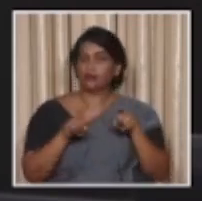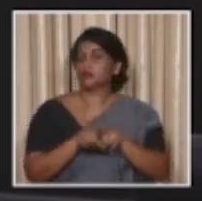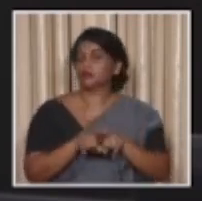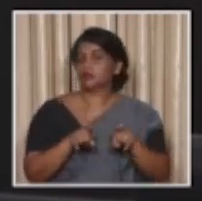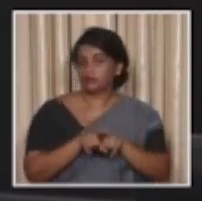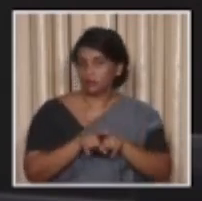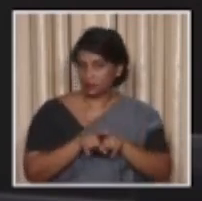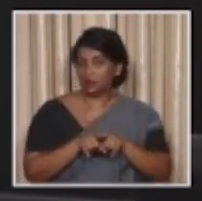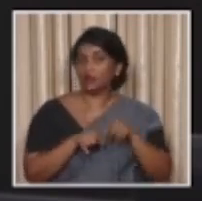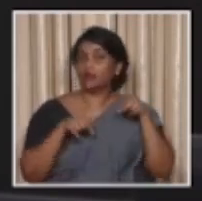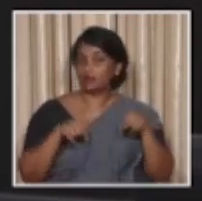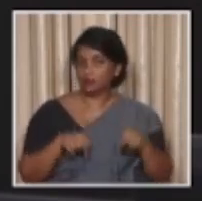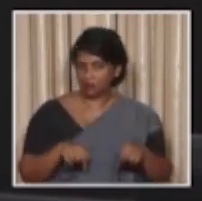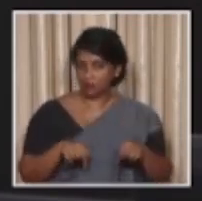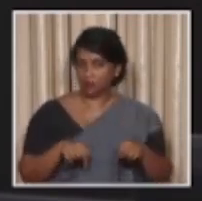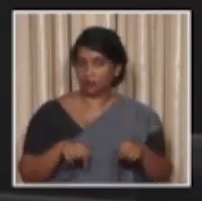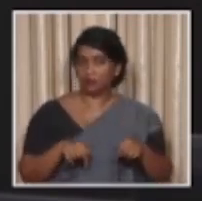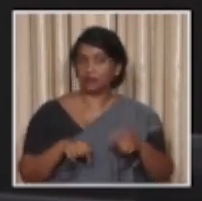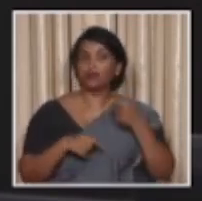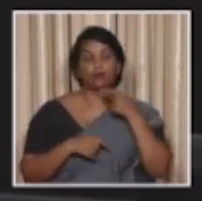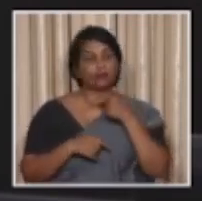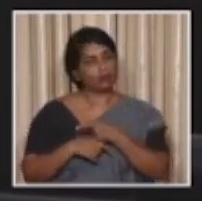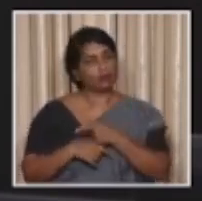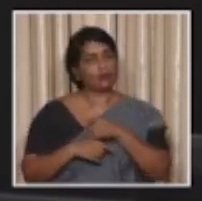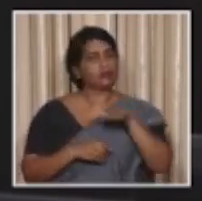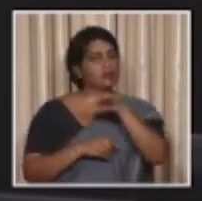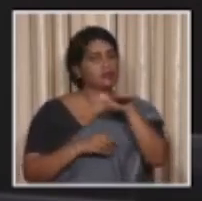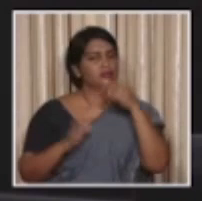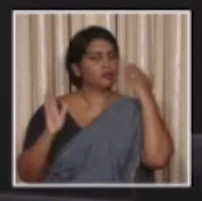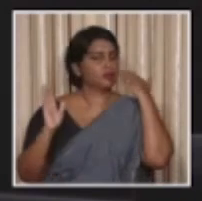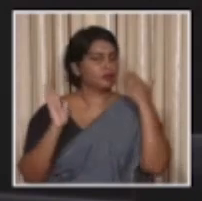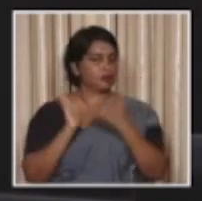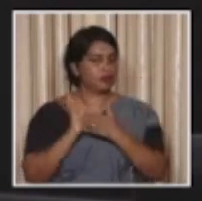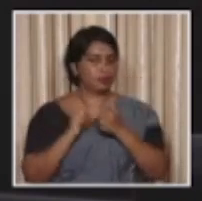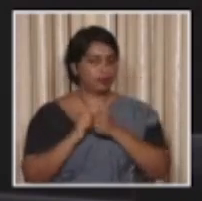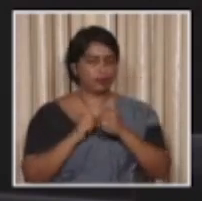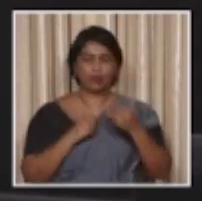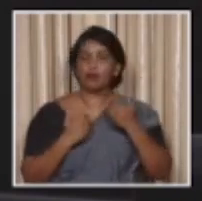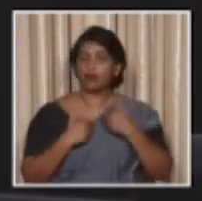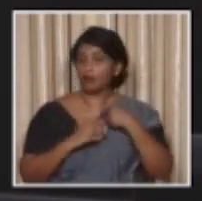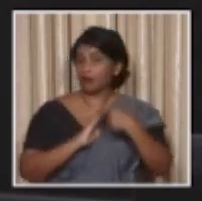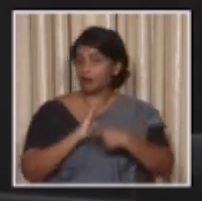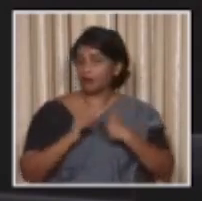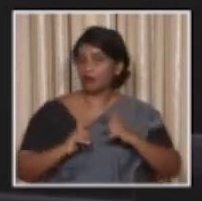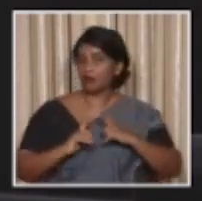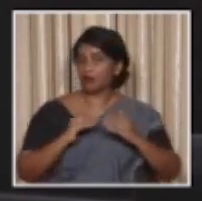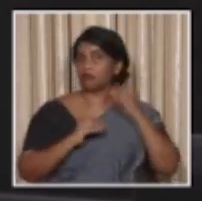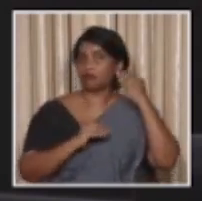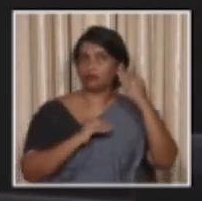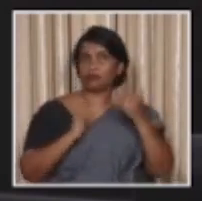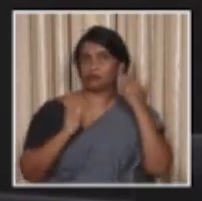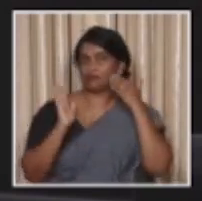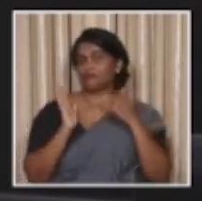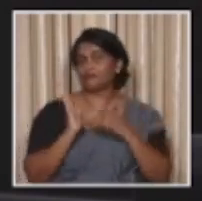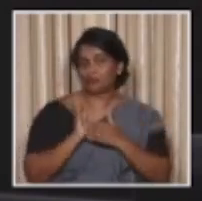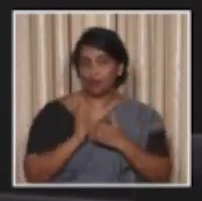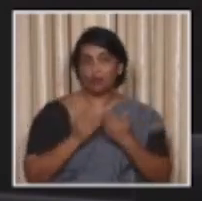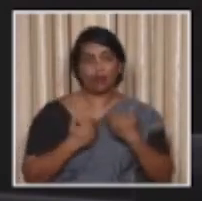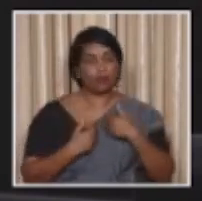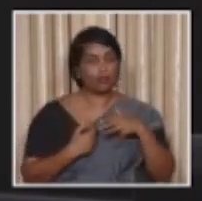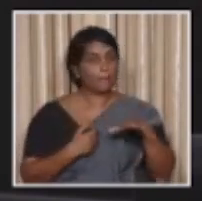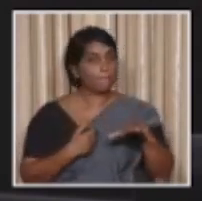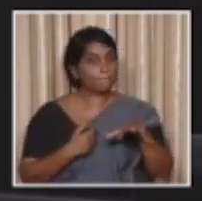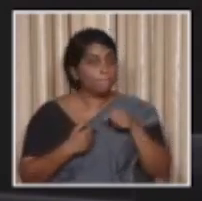ගත්තහම අද මේ සමාජ වටපිටාව තුළ අපේ රටේ අනාගත පැවැත්ම වෙනුවෙන් අපි